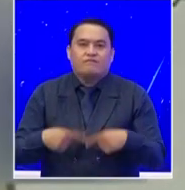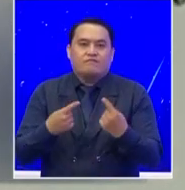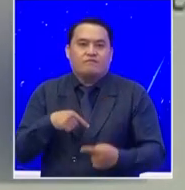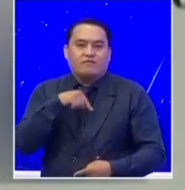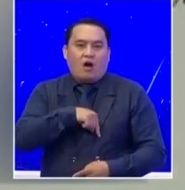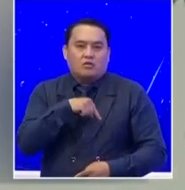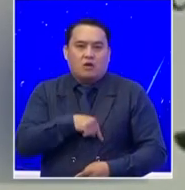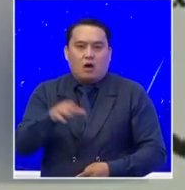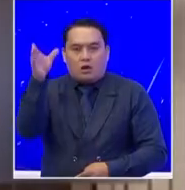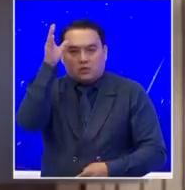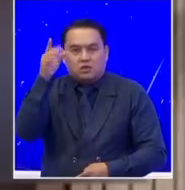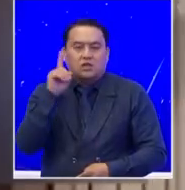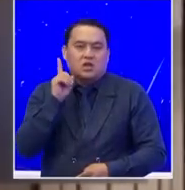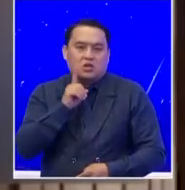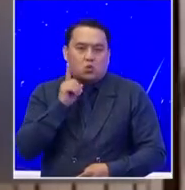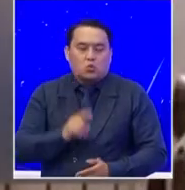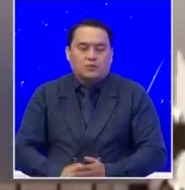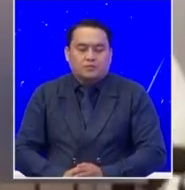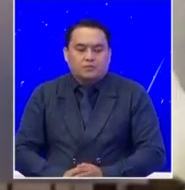из богатой казахской литературы.